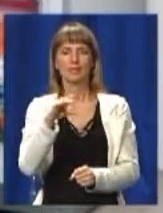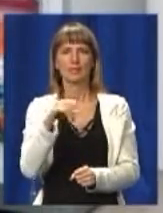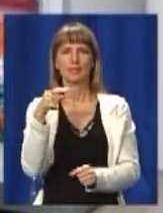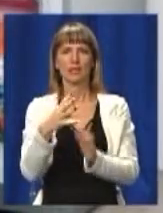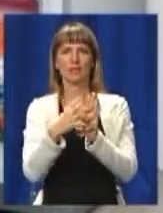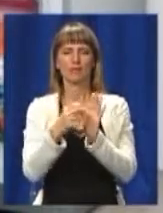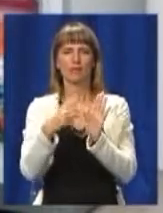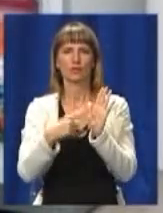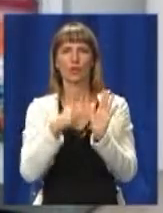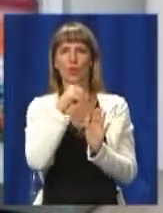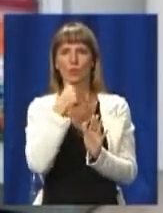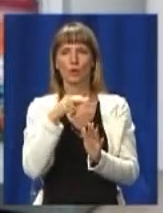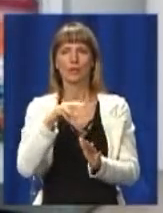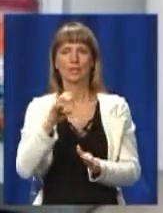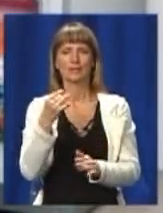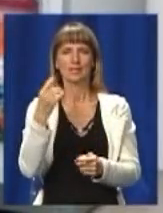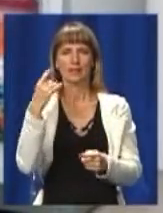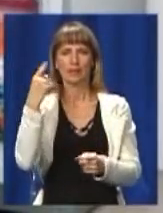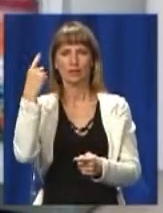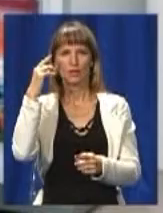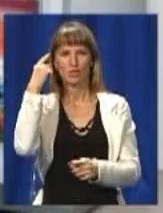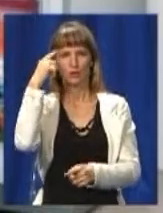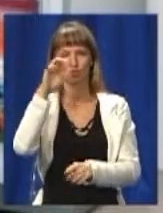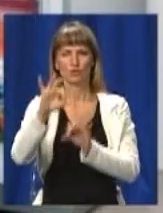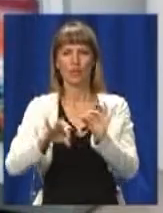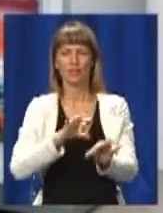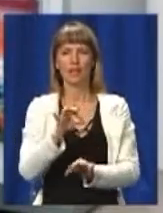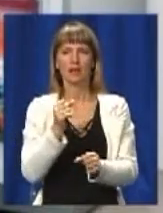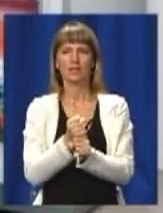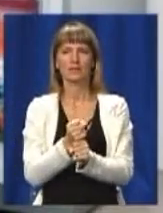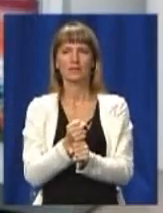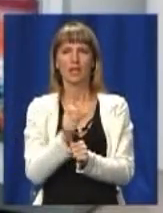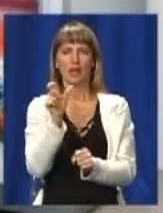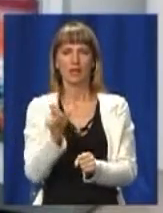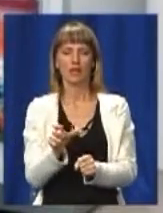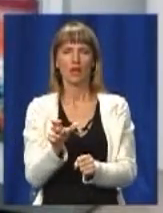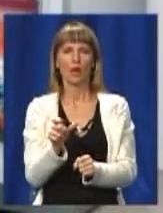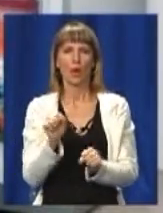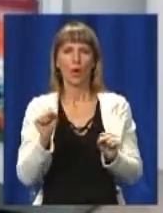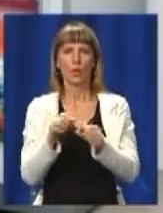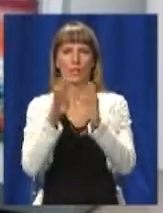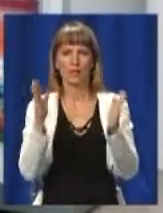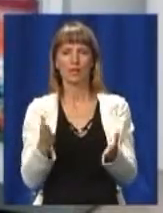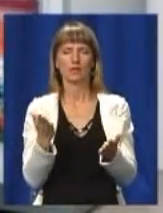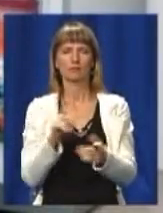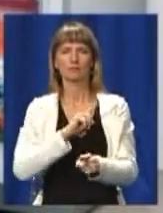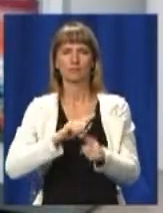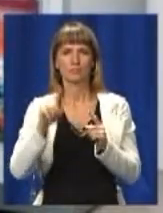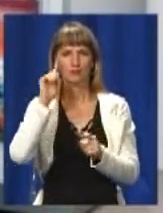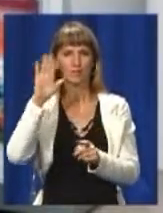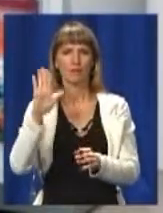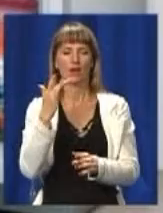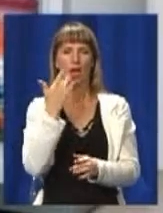1926 році данський інженер Стріндруп створив безшумний холодильник, який швидко став популярним в